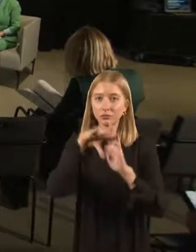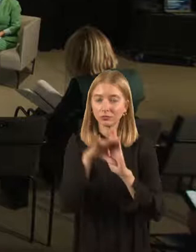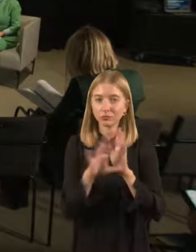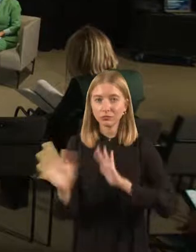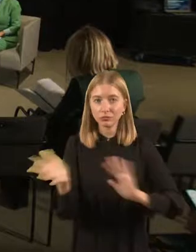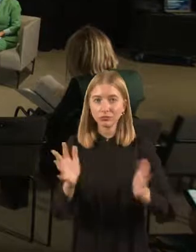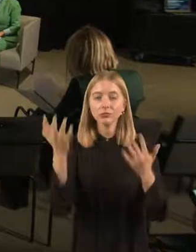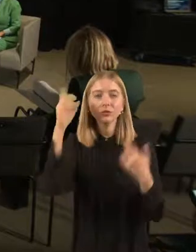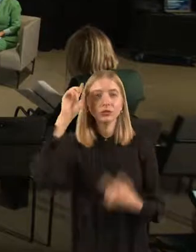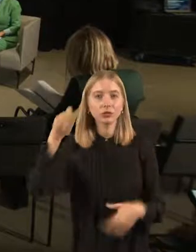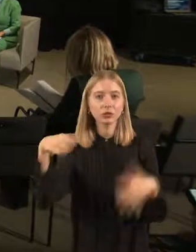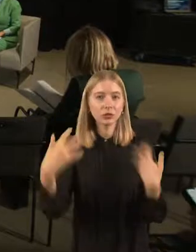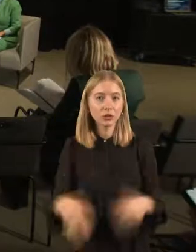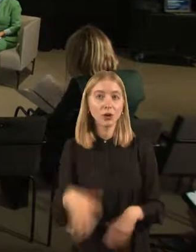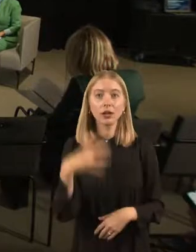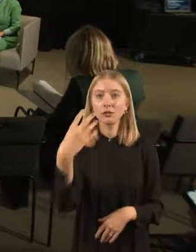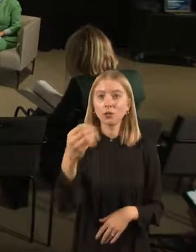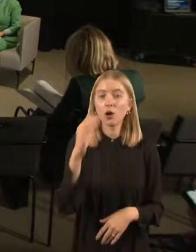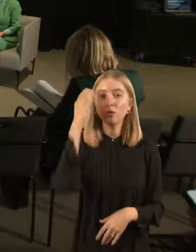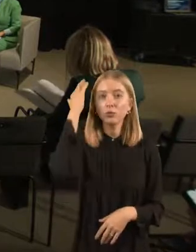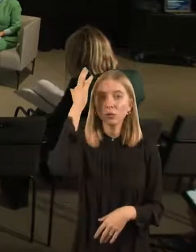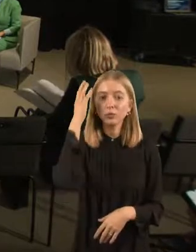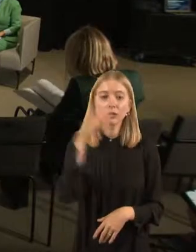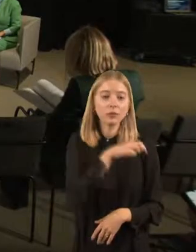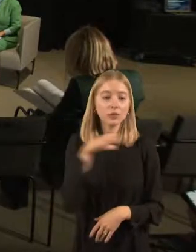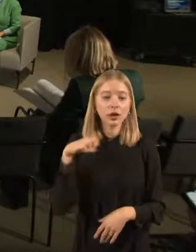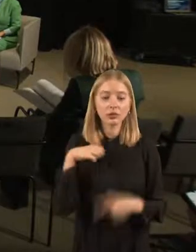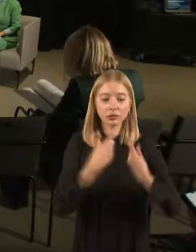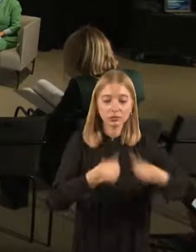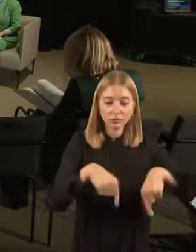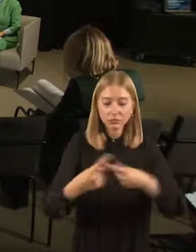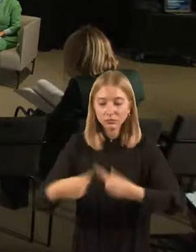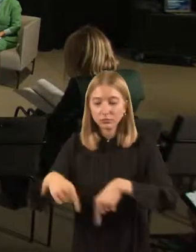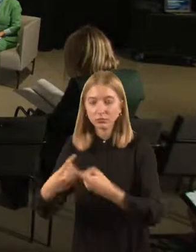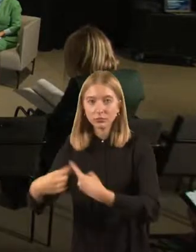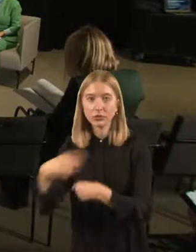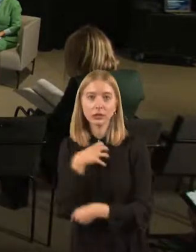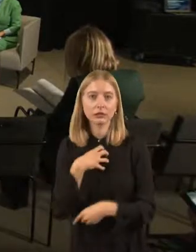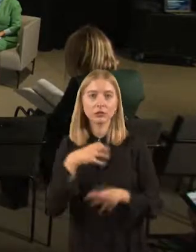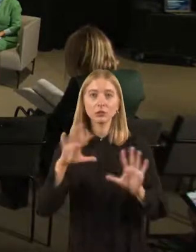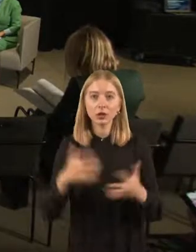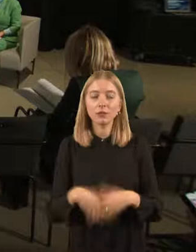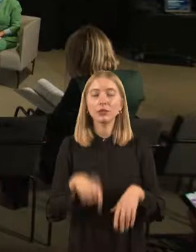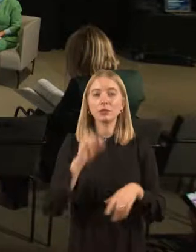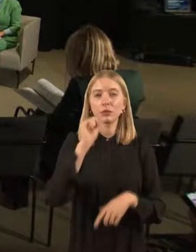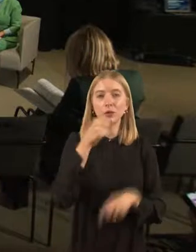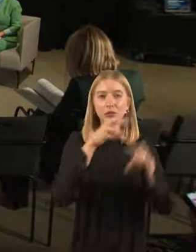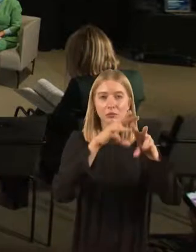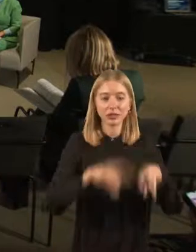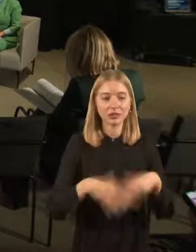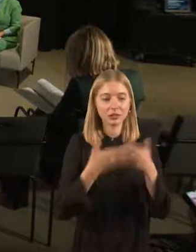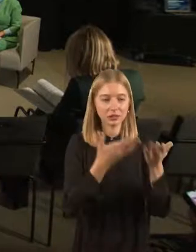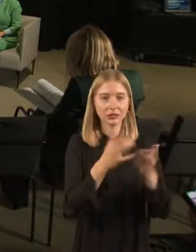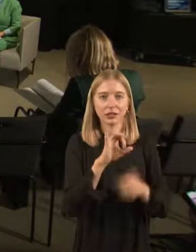jas matot iš savo kuruojamų sričių, kas jums atrodo svarbu? Pradėsim nuo ministro. Prašau, ponia